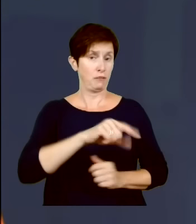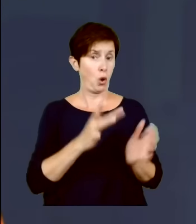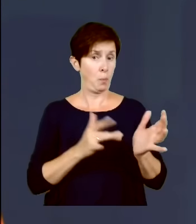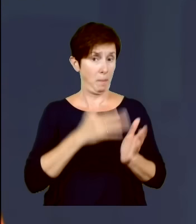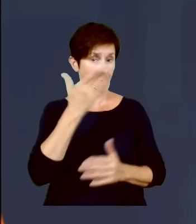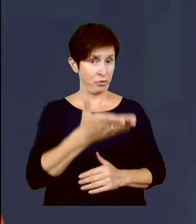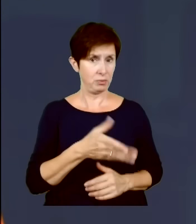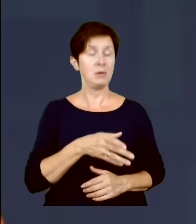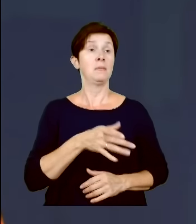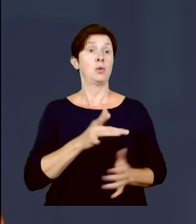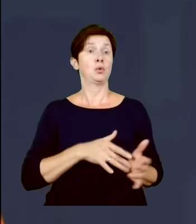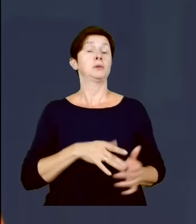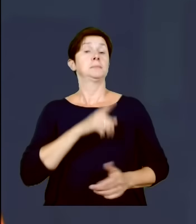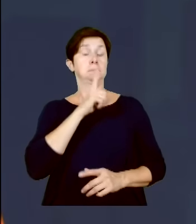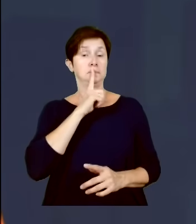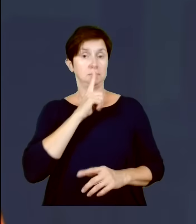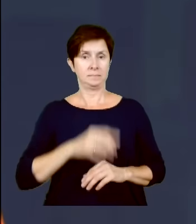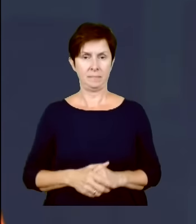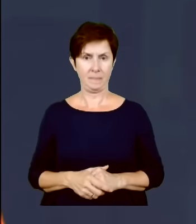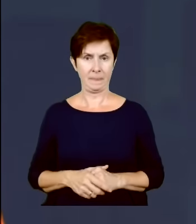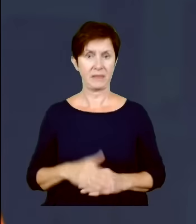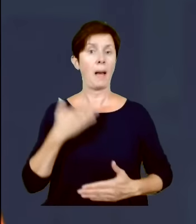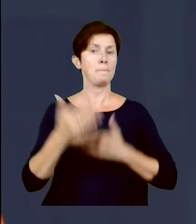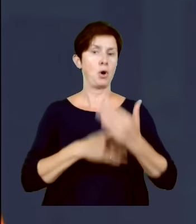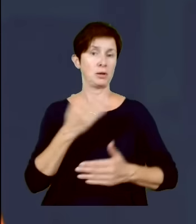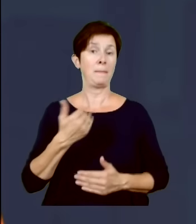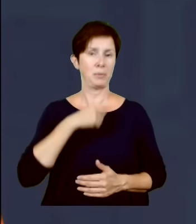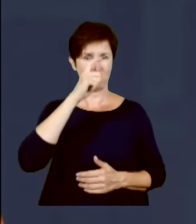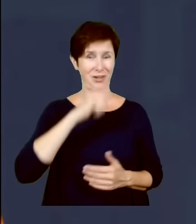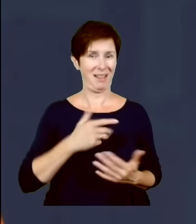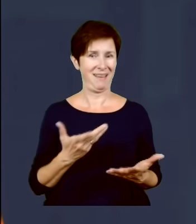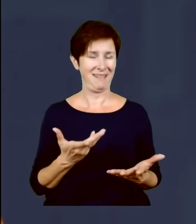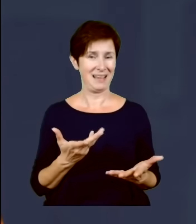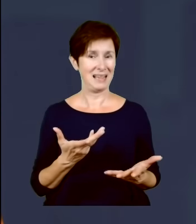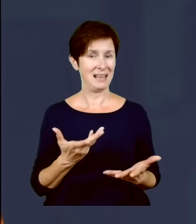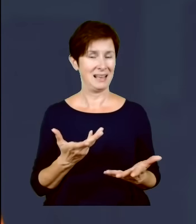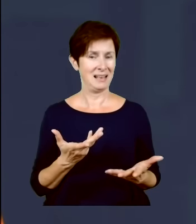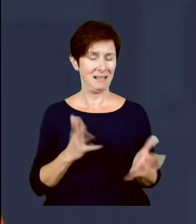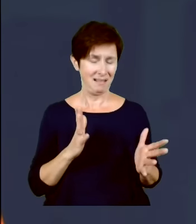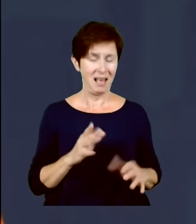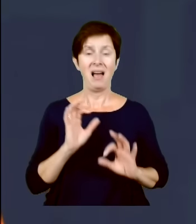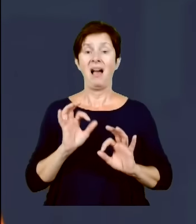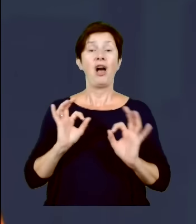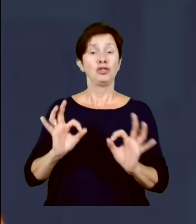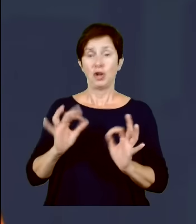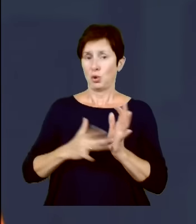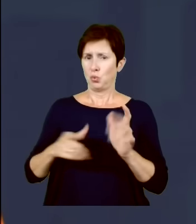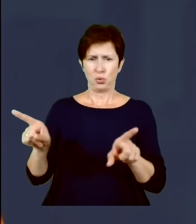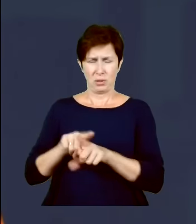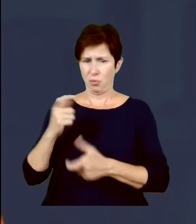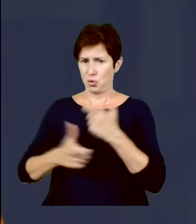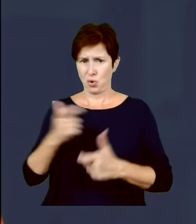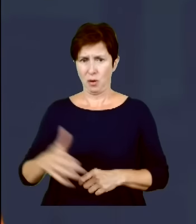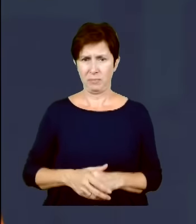to proszę państwa to się źle Potem skończyło natomiast dziś Tusk robi dokładnie to samo ciągle siedzi na